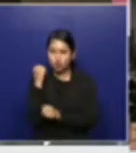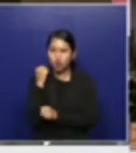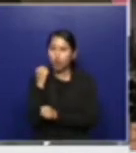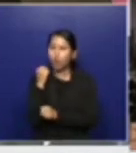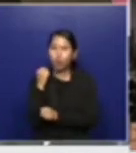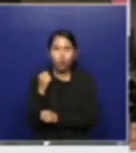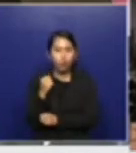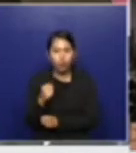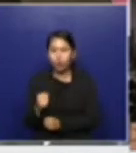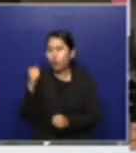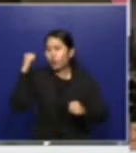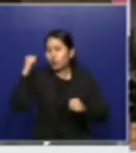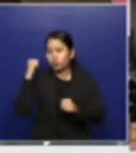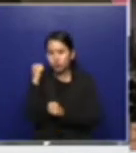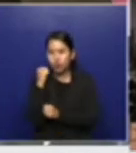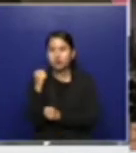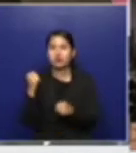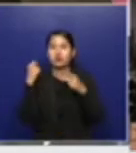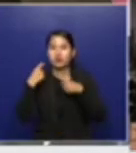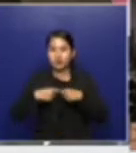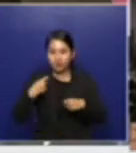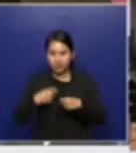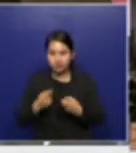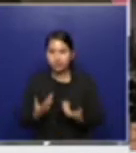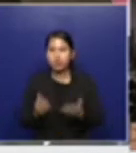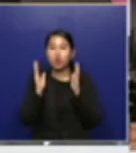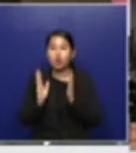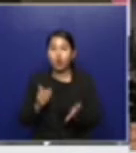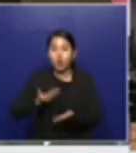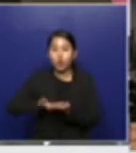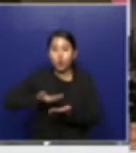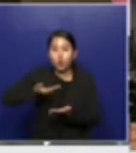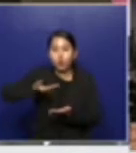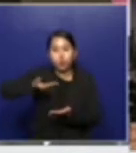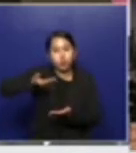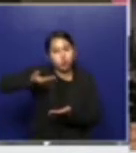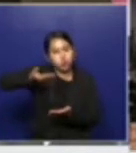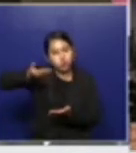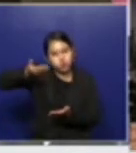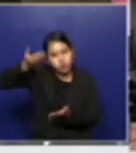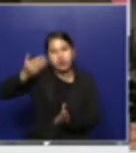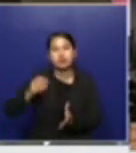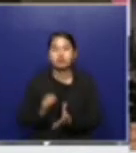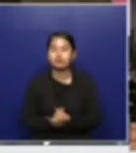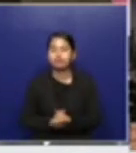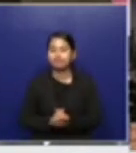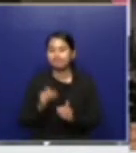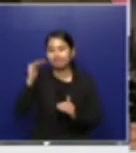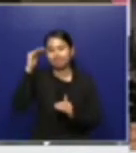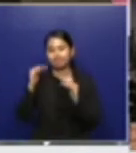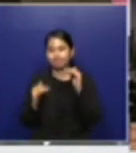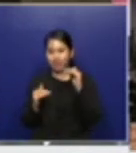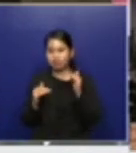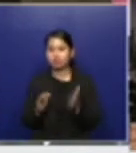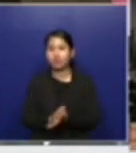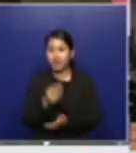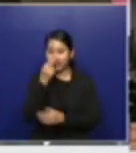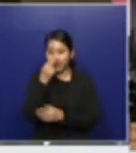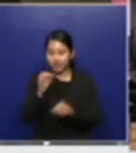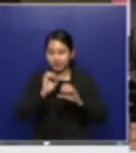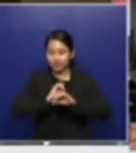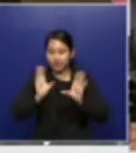านจนดับเบิลจนคนรวยล้นฟ้าแต่ที่ปฏิรูปเห็นได้ชัดวัน